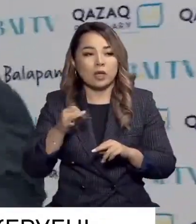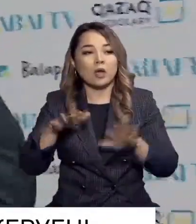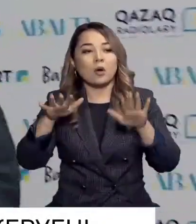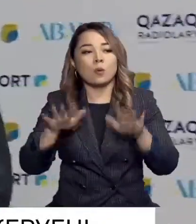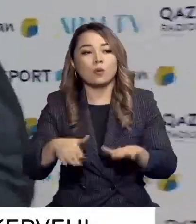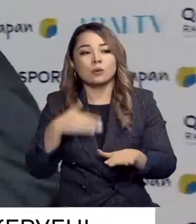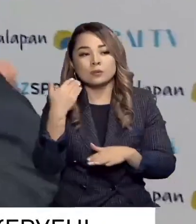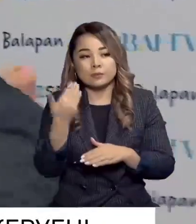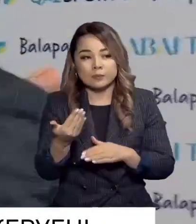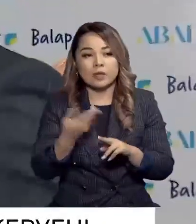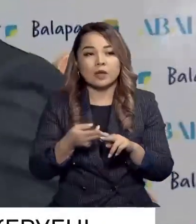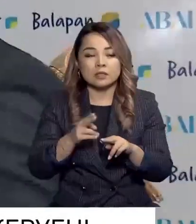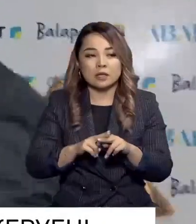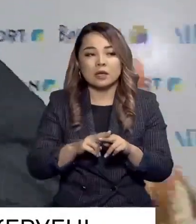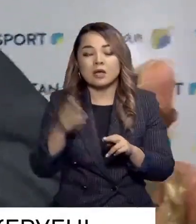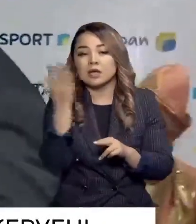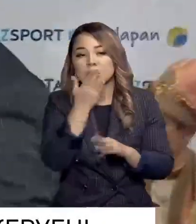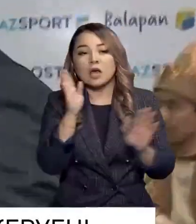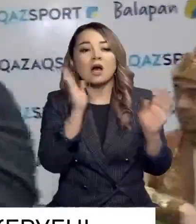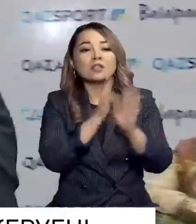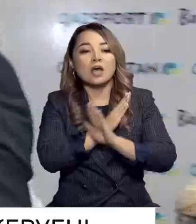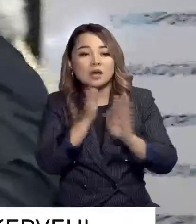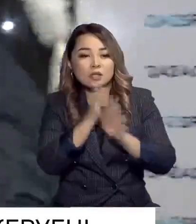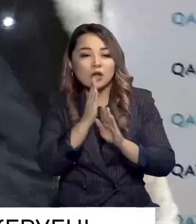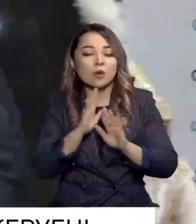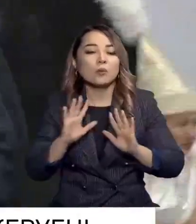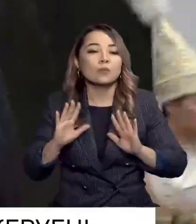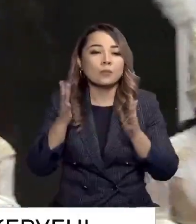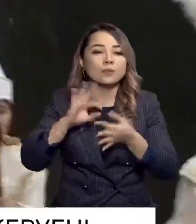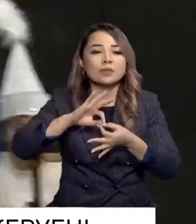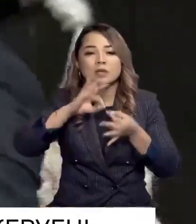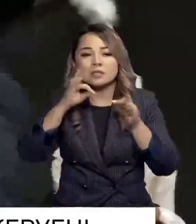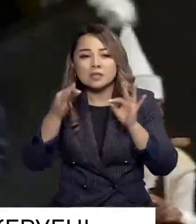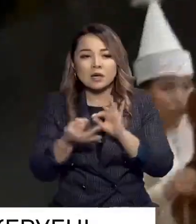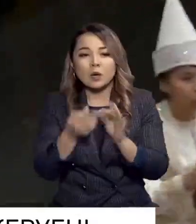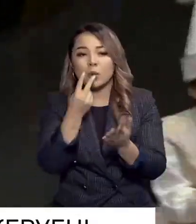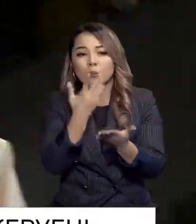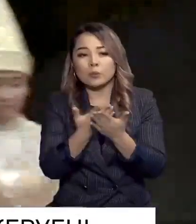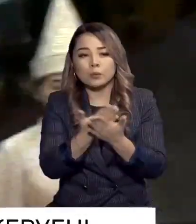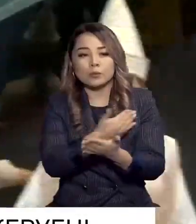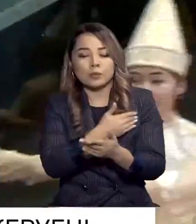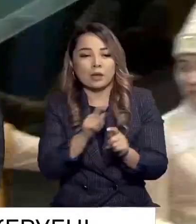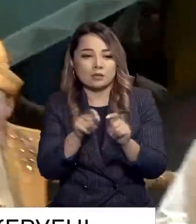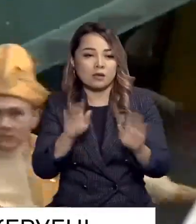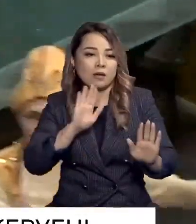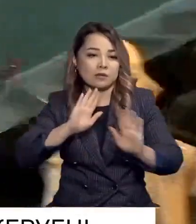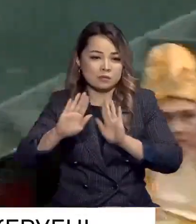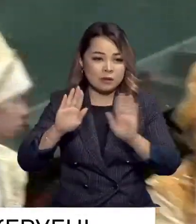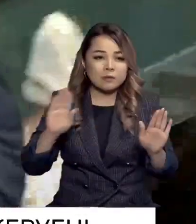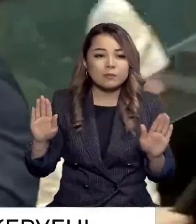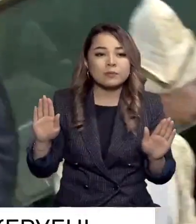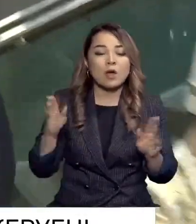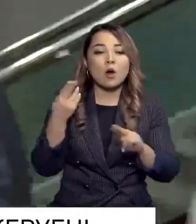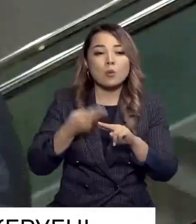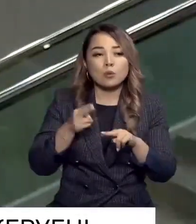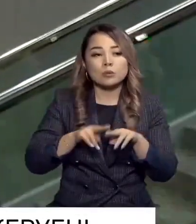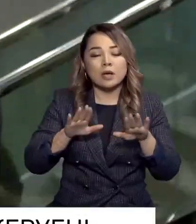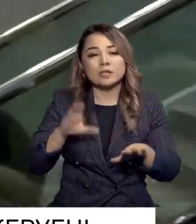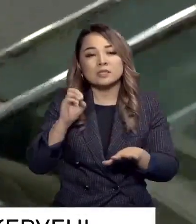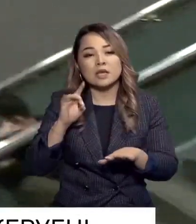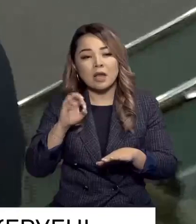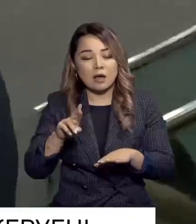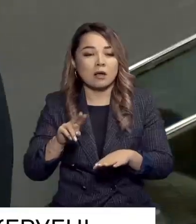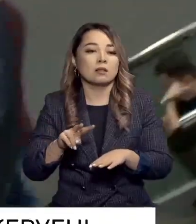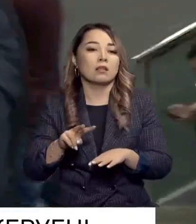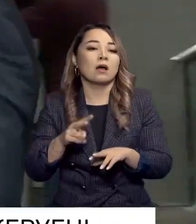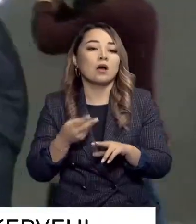ханы, соның қилы тағдыры, соның болмысы көрсетілмек. Мінекей, бұл жерде осы сериалдардың